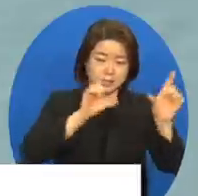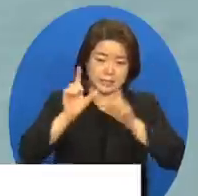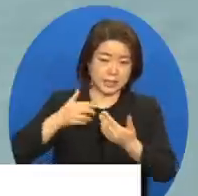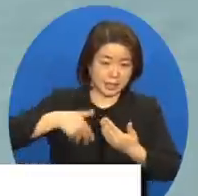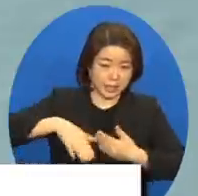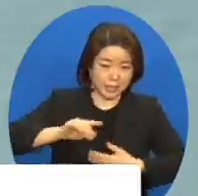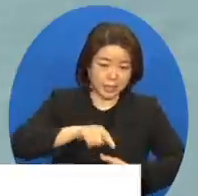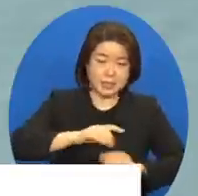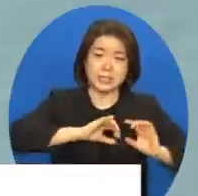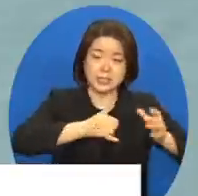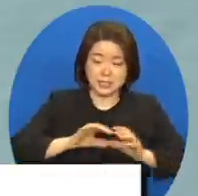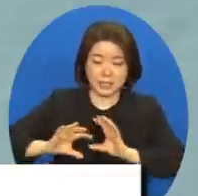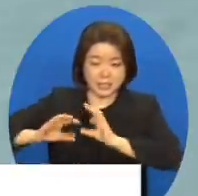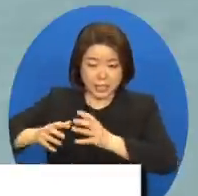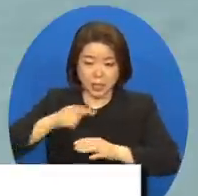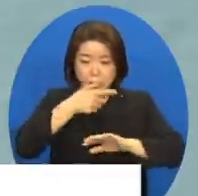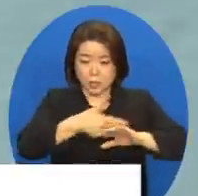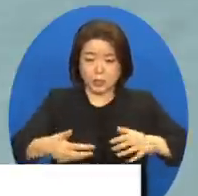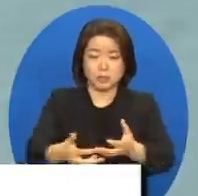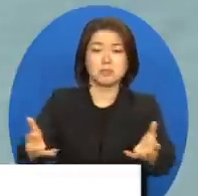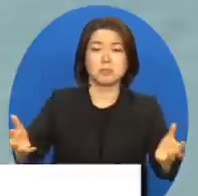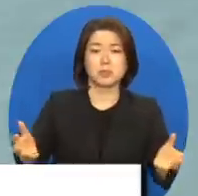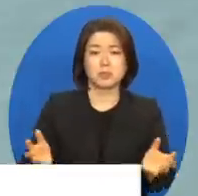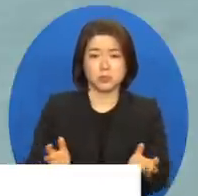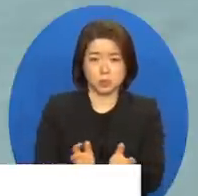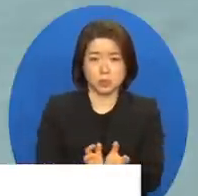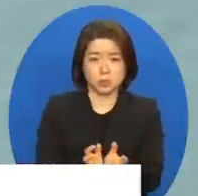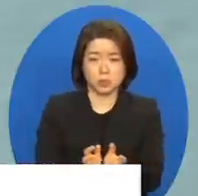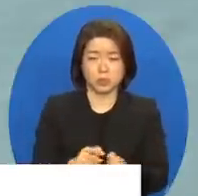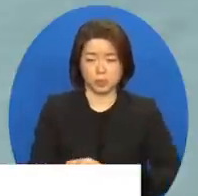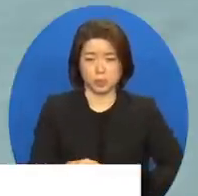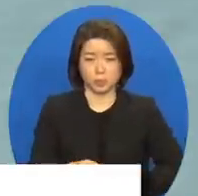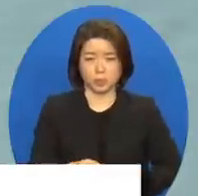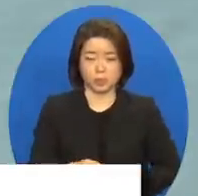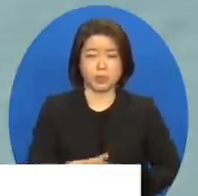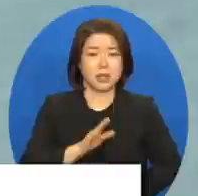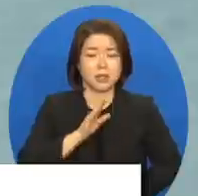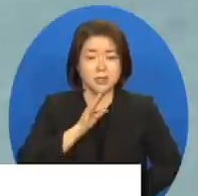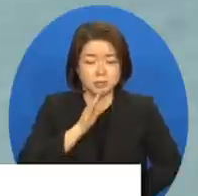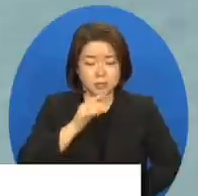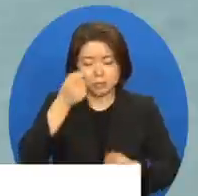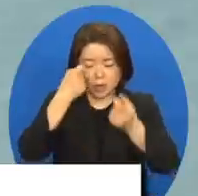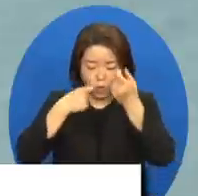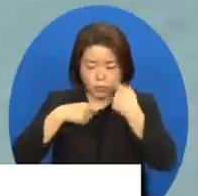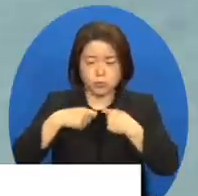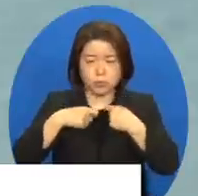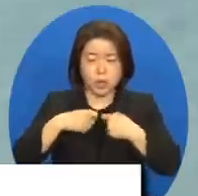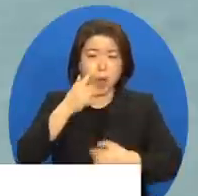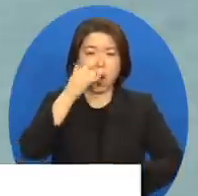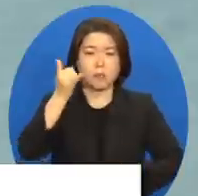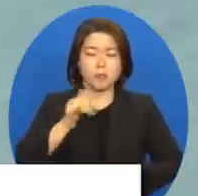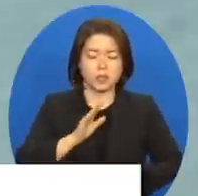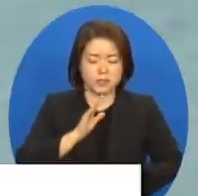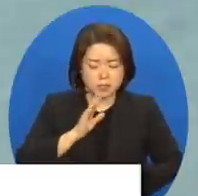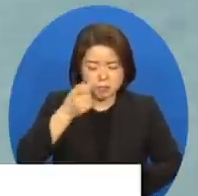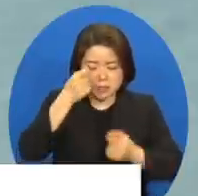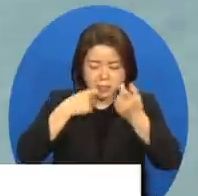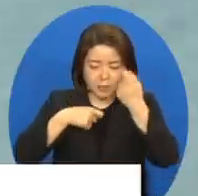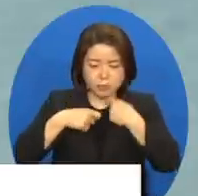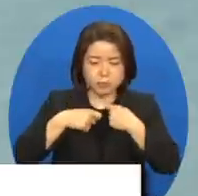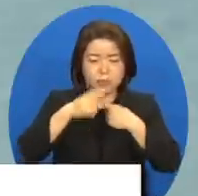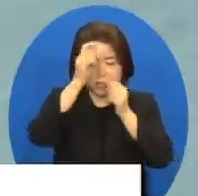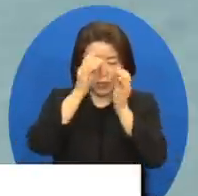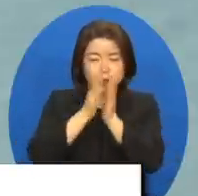세상, 이 나라, 우리 민족입니다. 그건 정말 울어야, 부모가 눈물로 기도해야 될